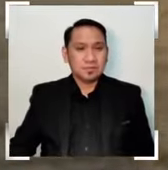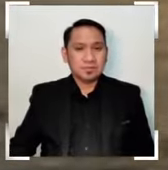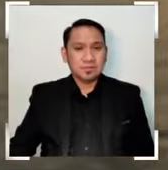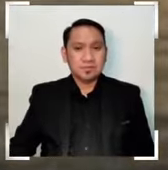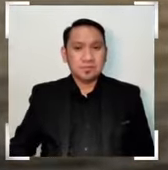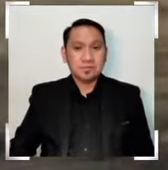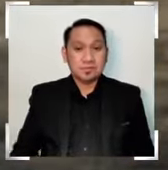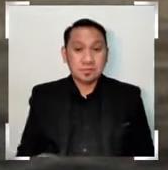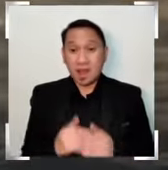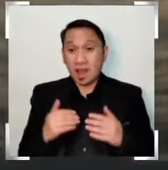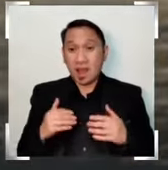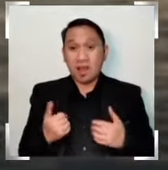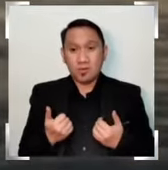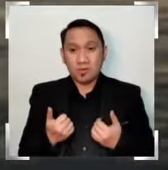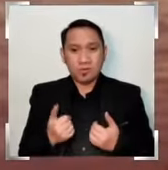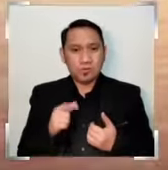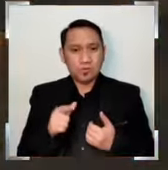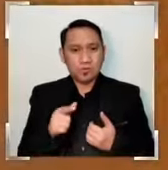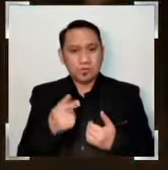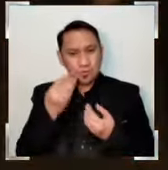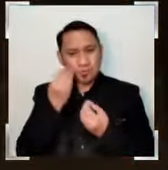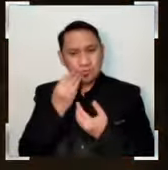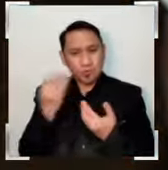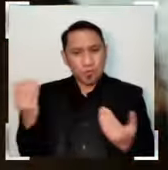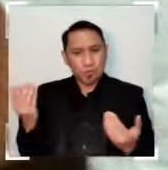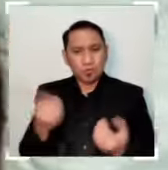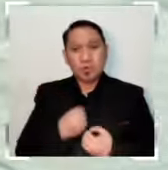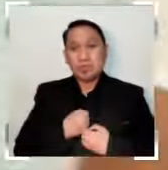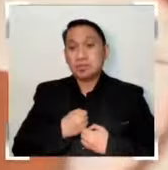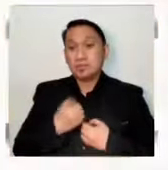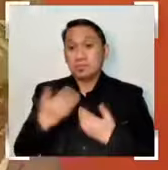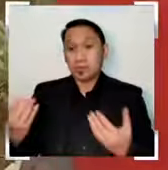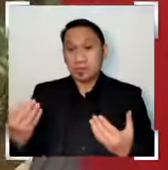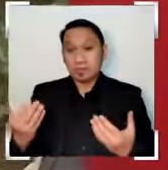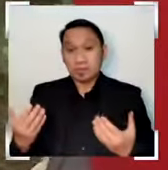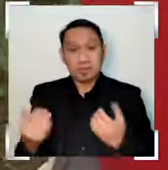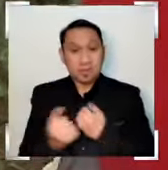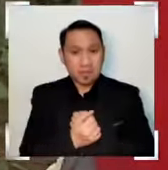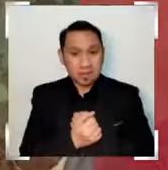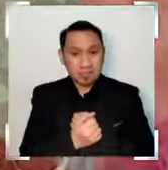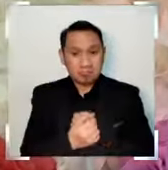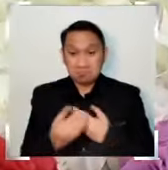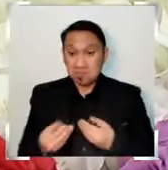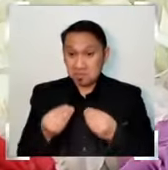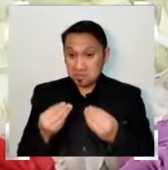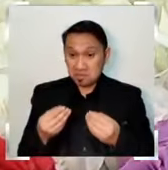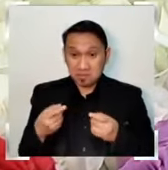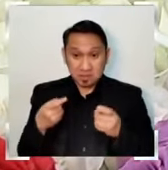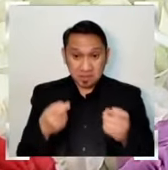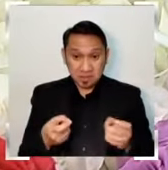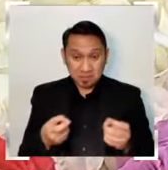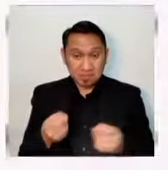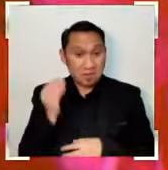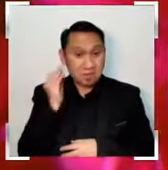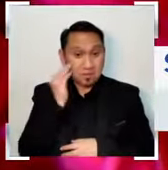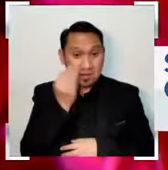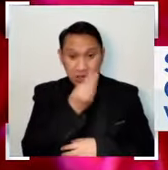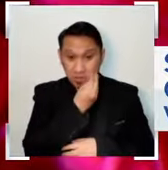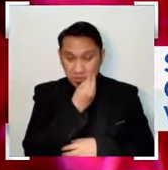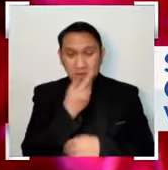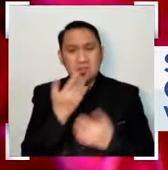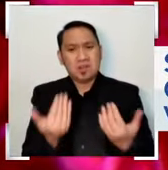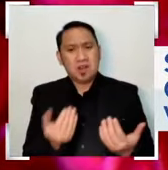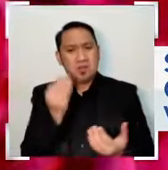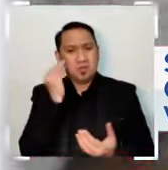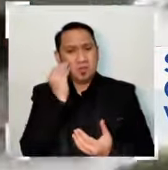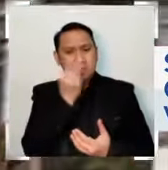Paano nga ba magpahayag ng pagmamahal? Pagbibigay ng regalo? Bouquet? Ang mga bouquet ngayon, hindi na lang